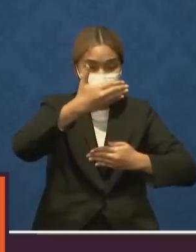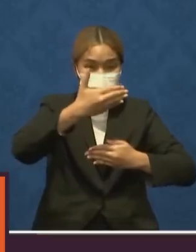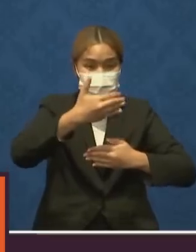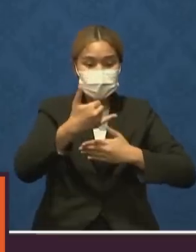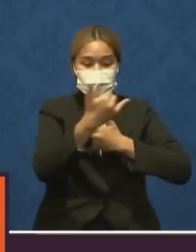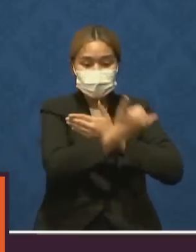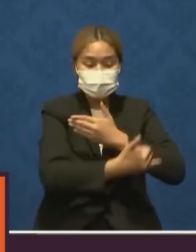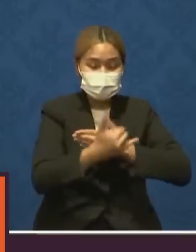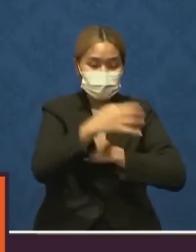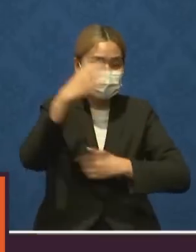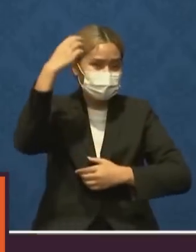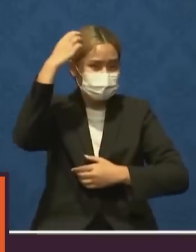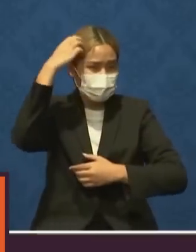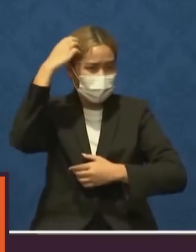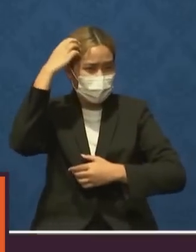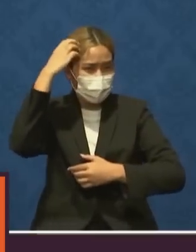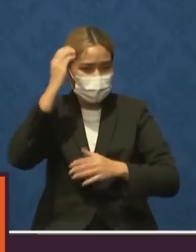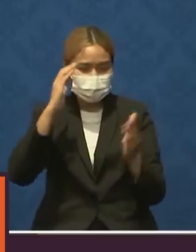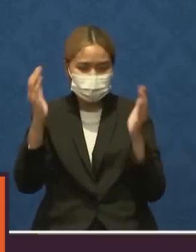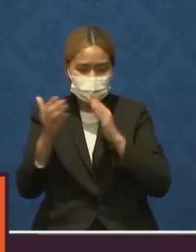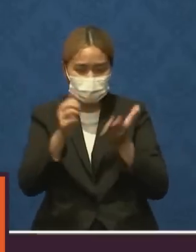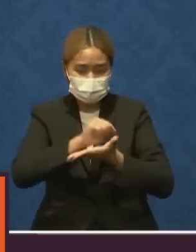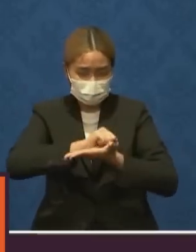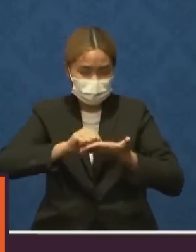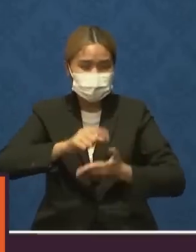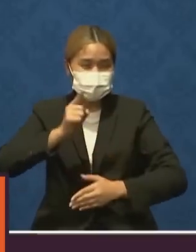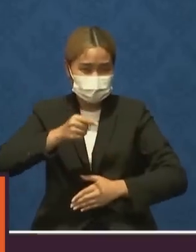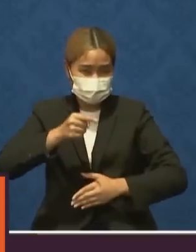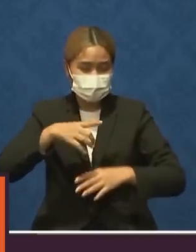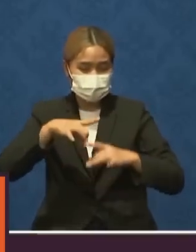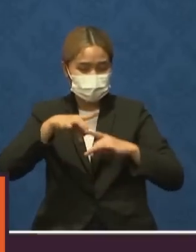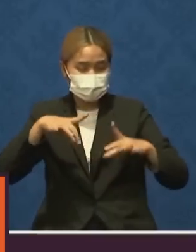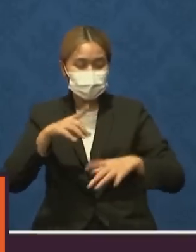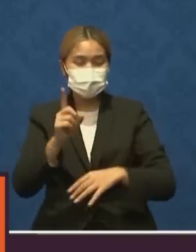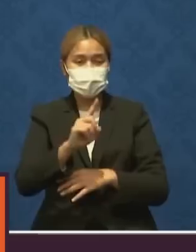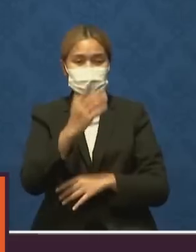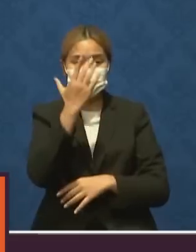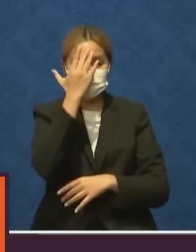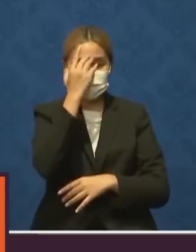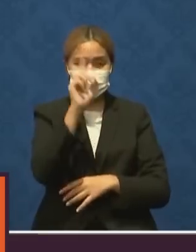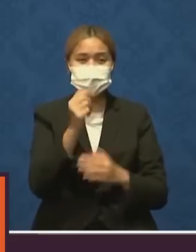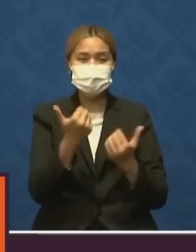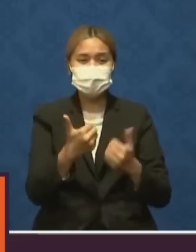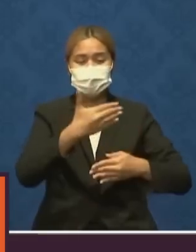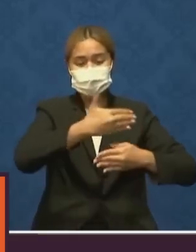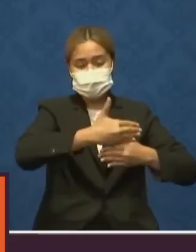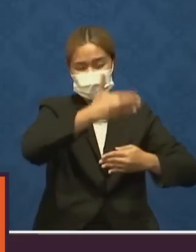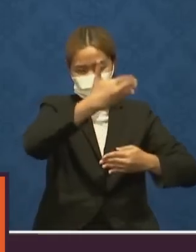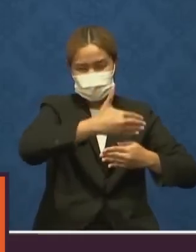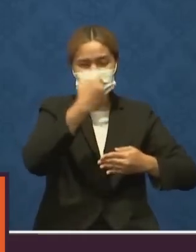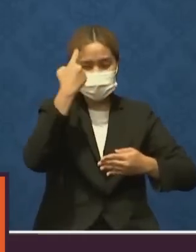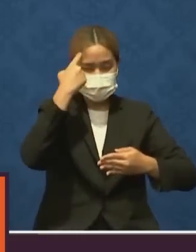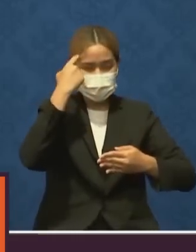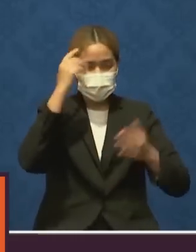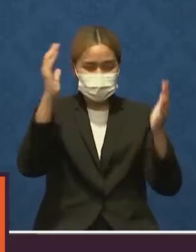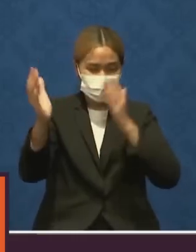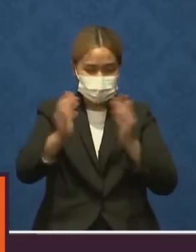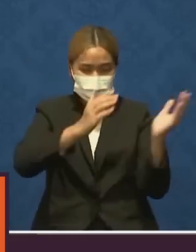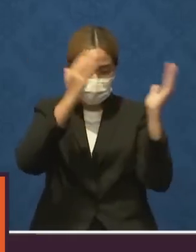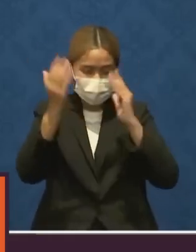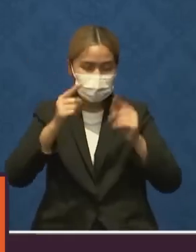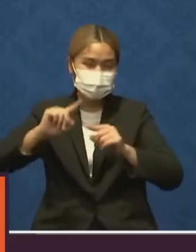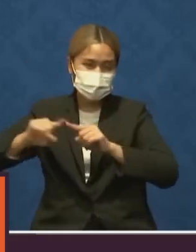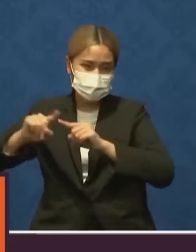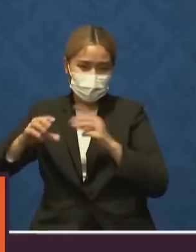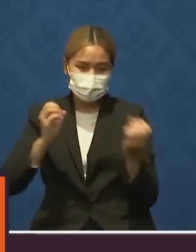ควจะถกนวเปพลงงานสาดจรไหมถึเพรการสางเกือนนครัมันมันซ่ผกะทบครับทางส่ไร้อมครับวันนี้